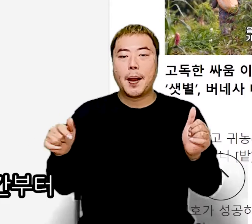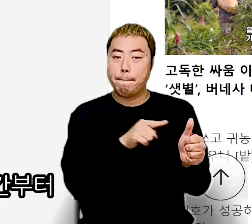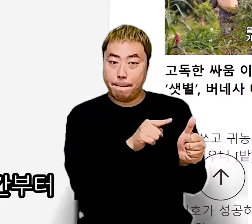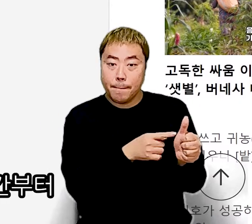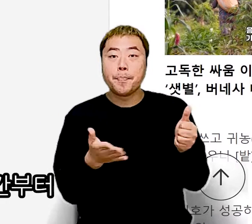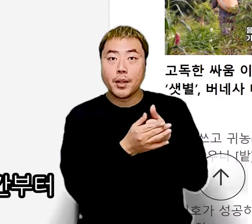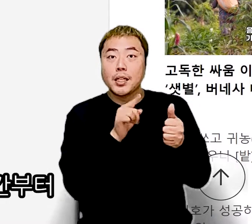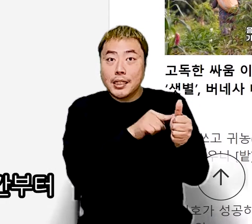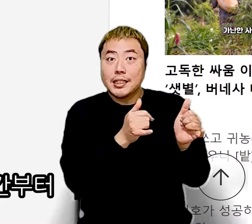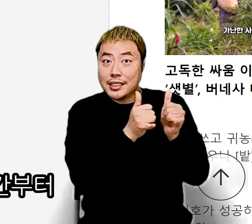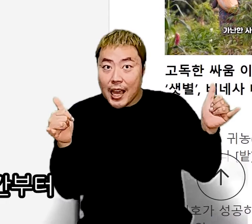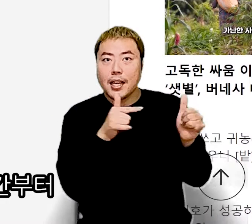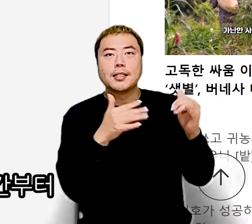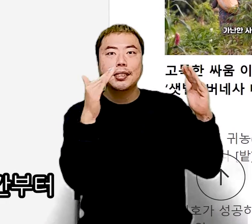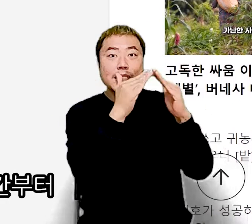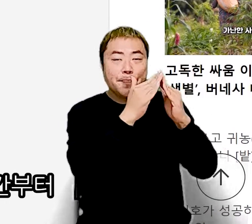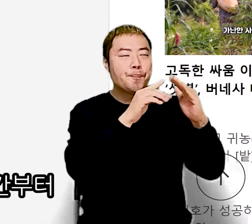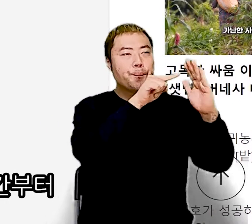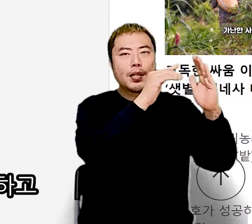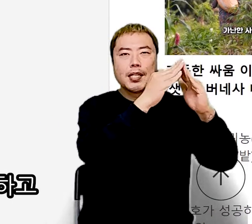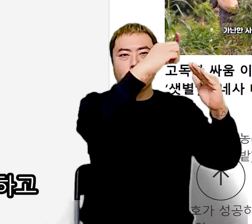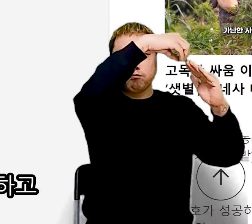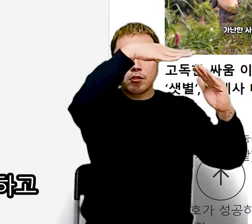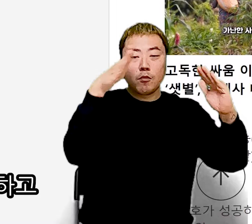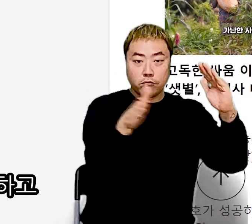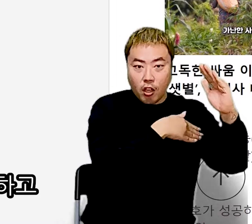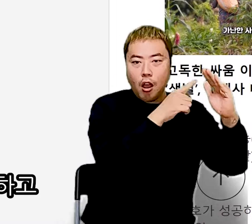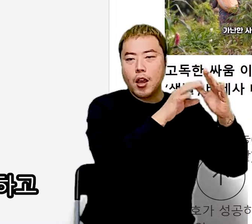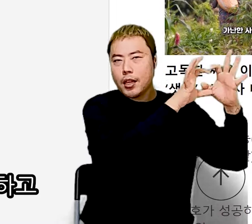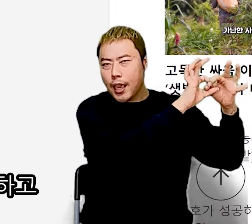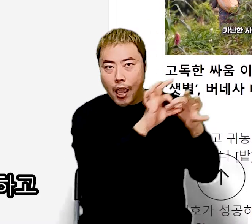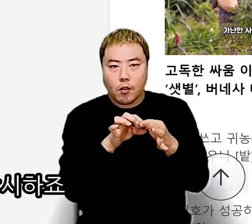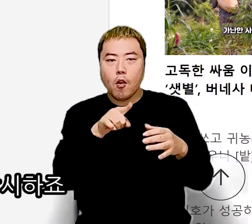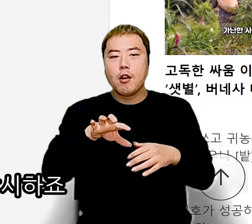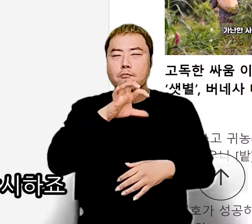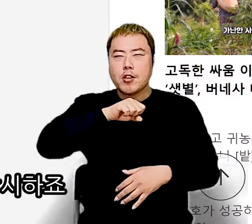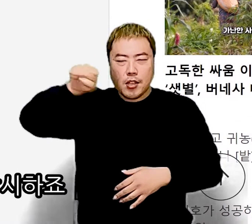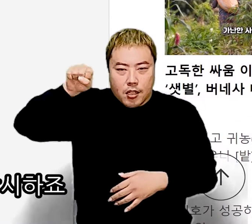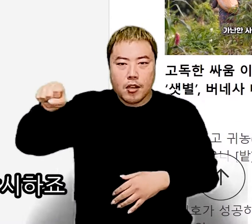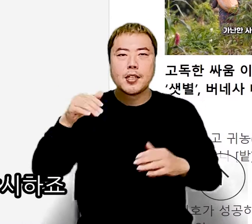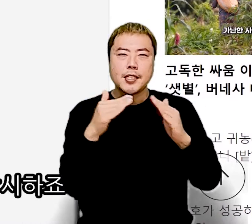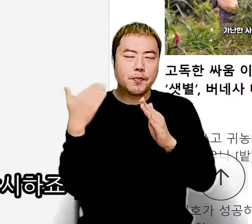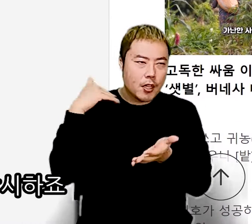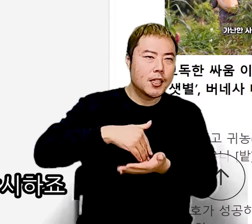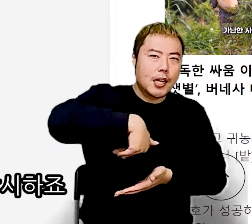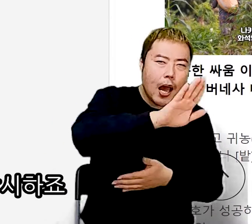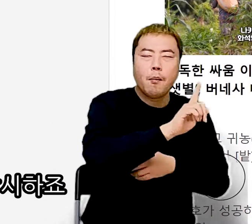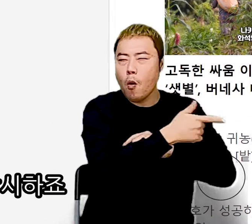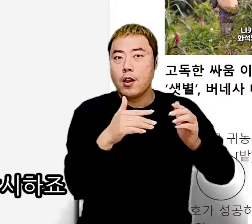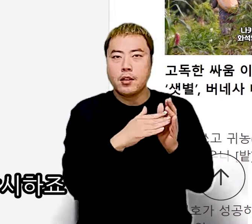직원들은 강모 씨 집에 불이 켜지는 순간부터 주주총회장의 민원을 제기하고 집에 돌아가는 모든